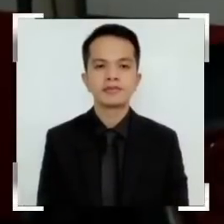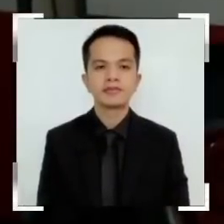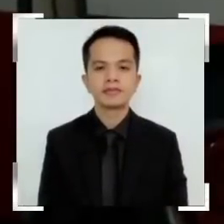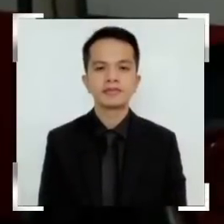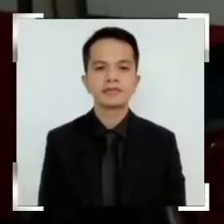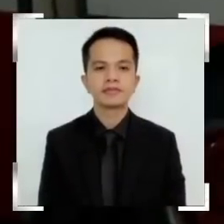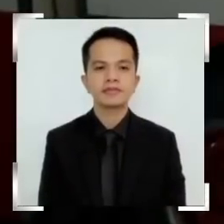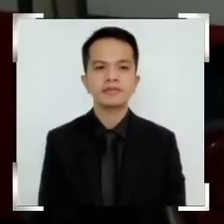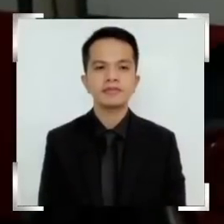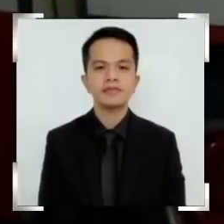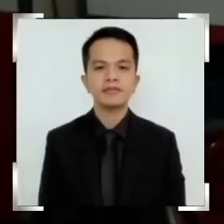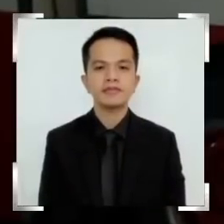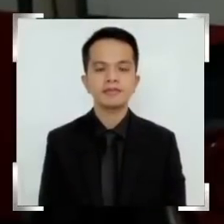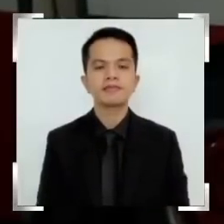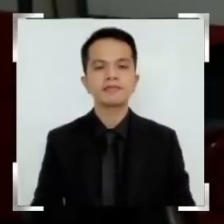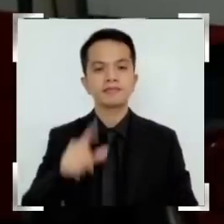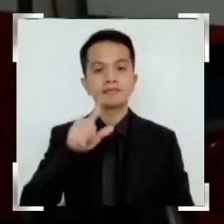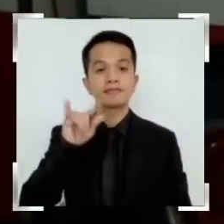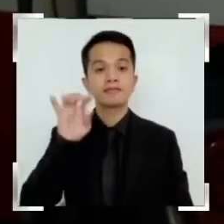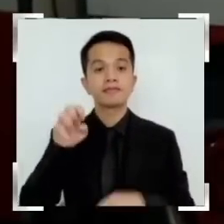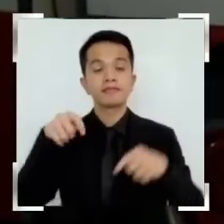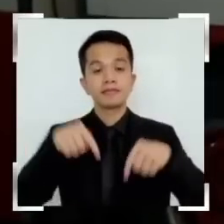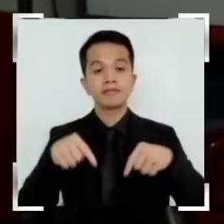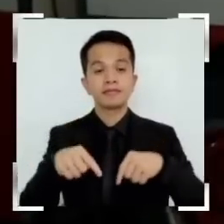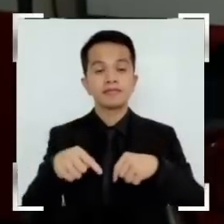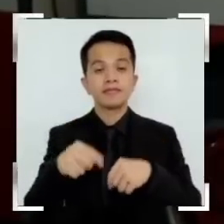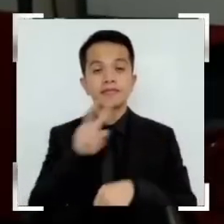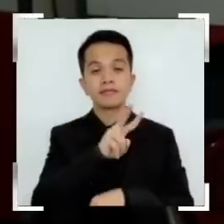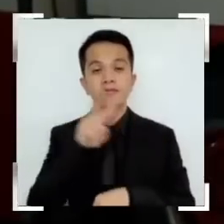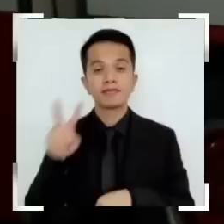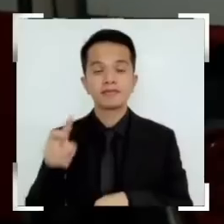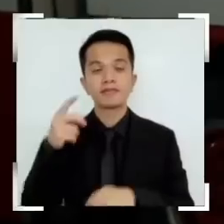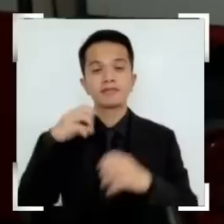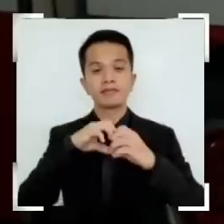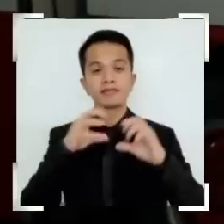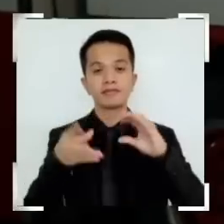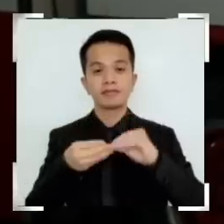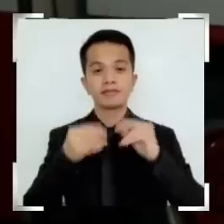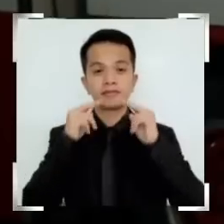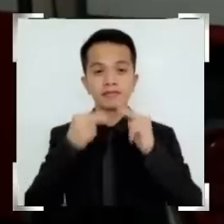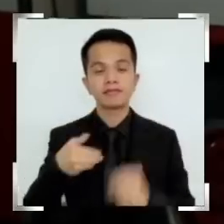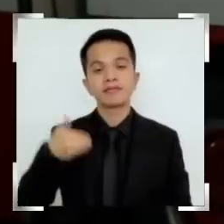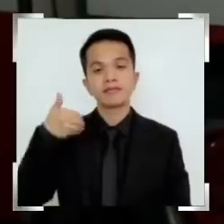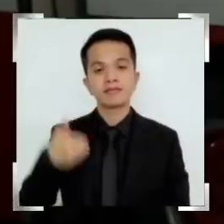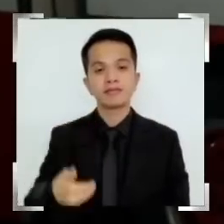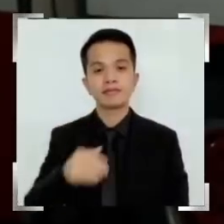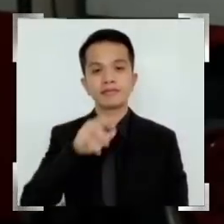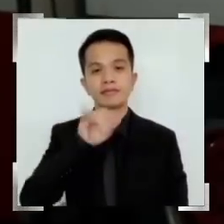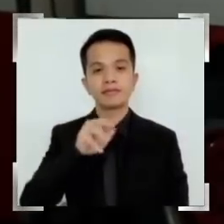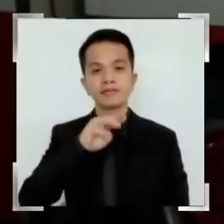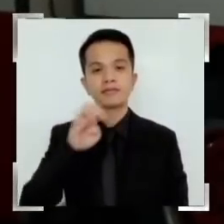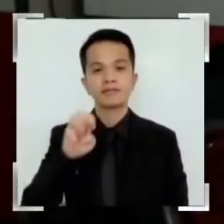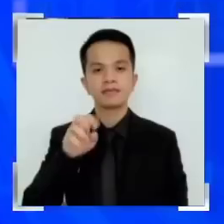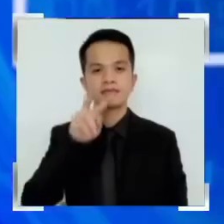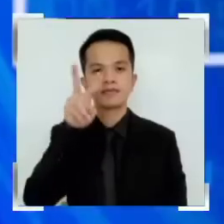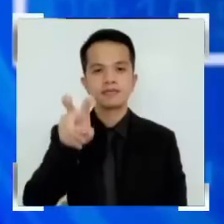At live mula rito sa Valenzuela City, para sa GMA Integrated News, Jamie Santos ang inyong saksi.